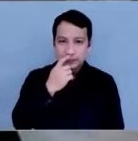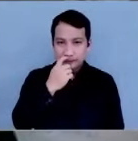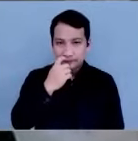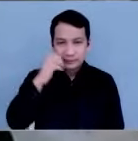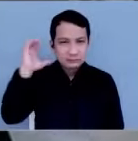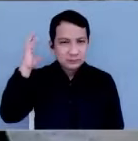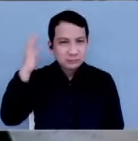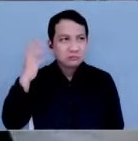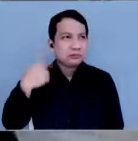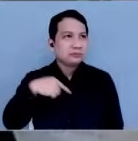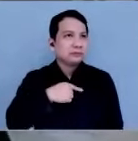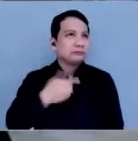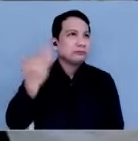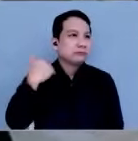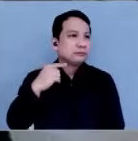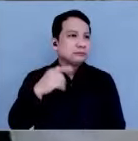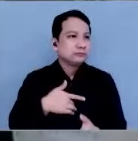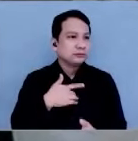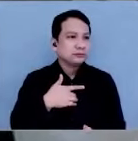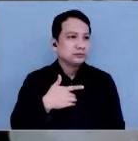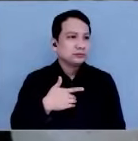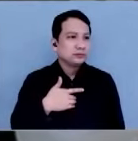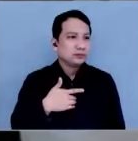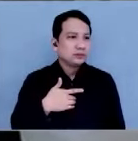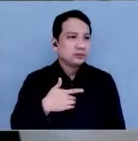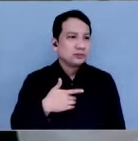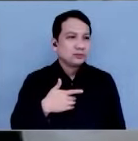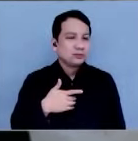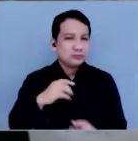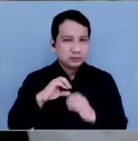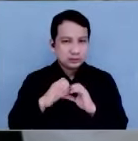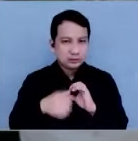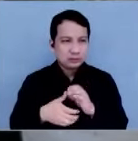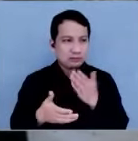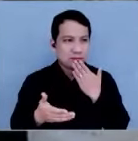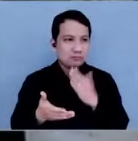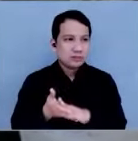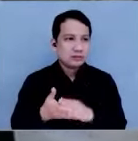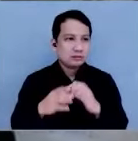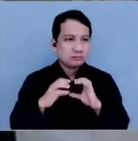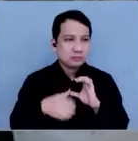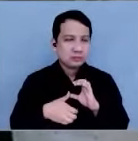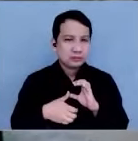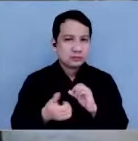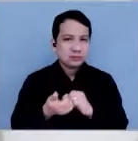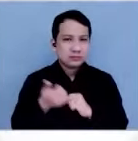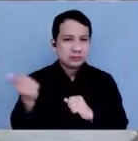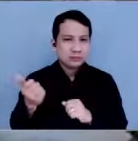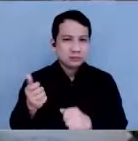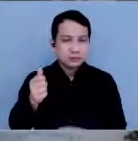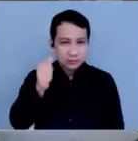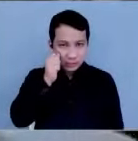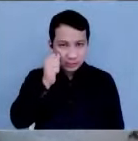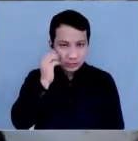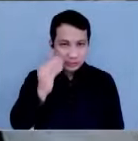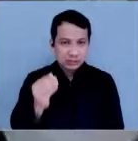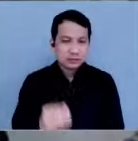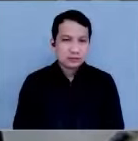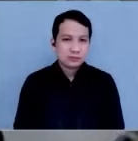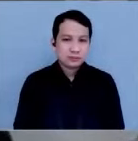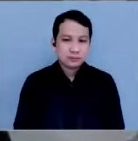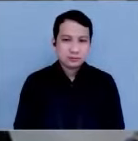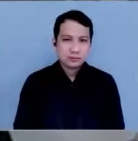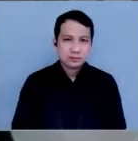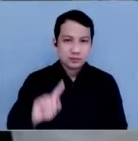time because I just had a bad breakup with Albert Martinez at the time. 1 year ako